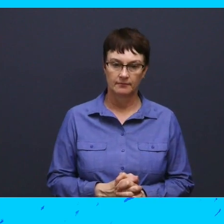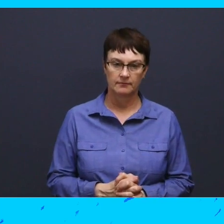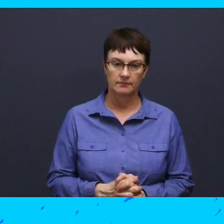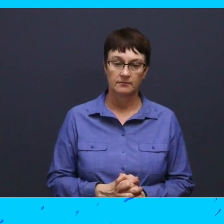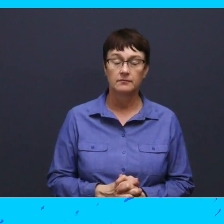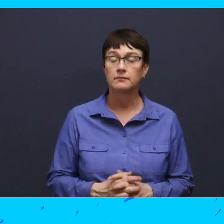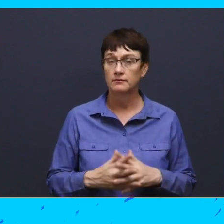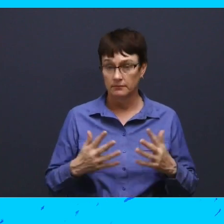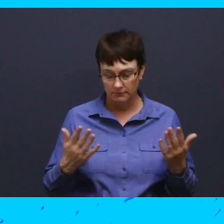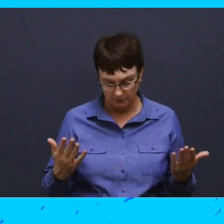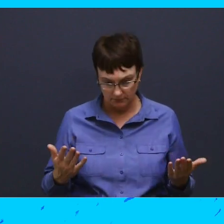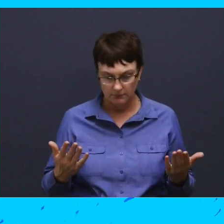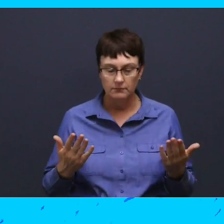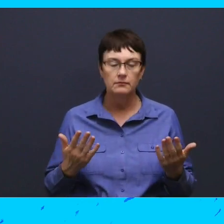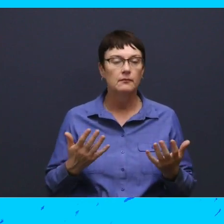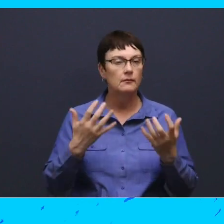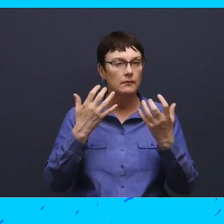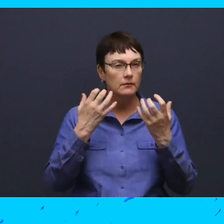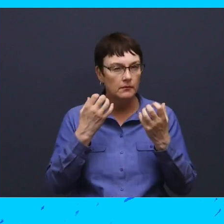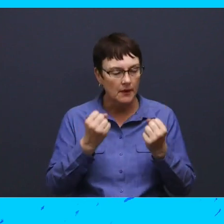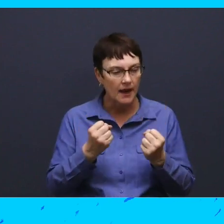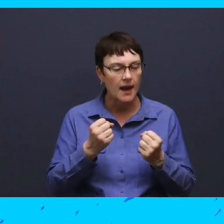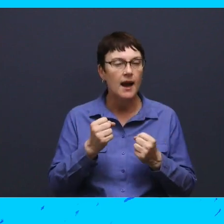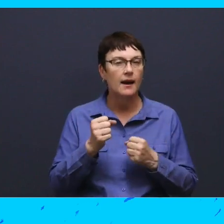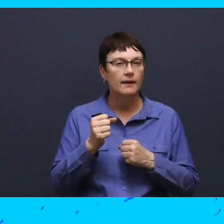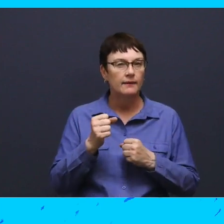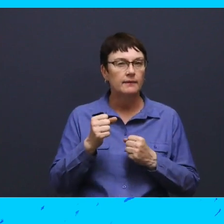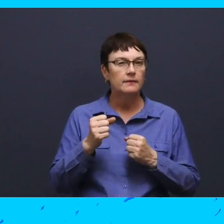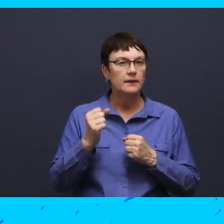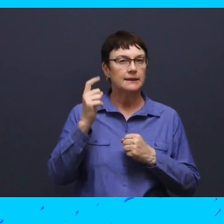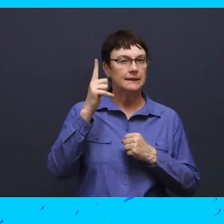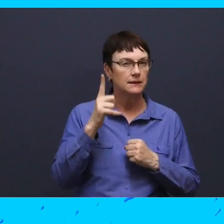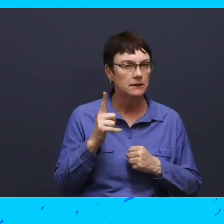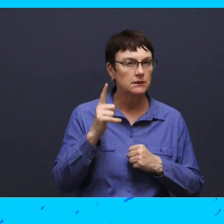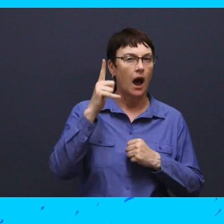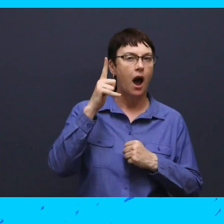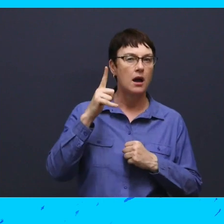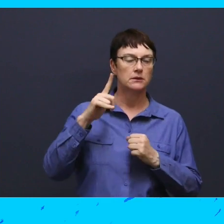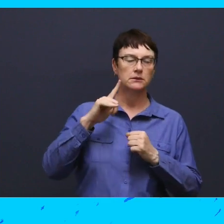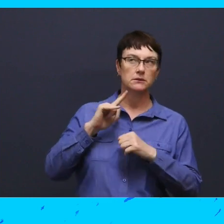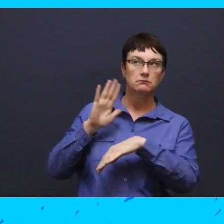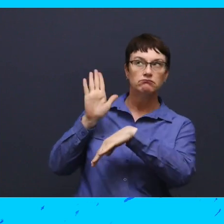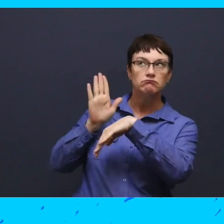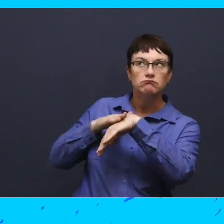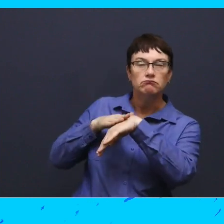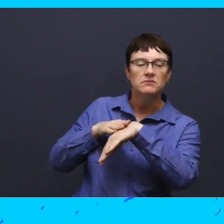Il y a eu une résistance au initial